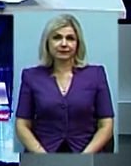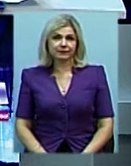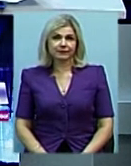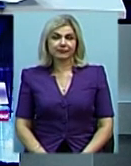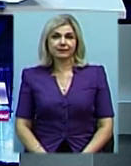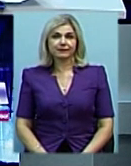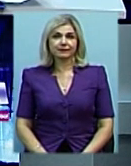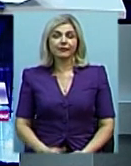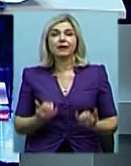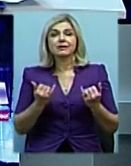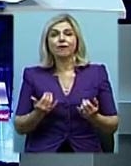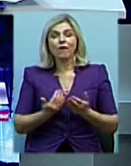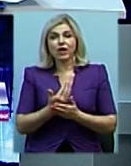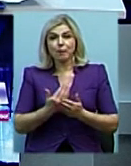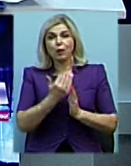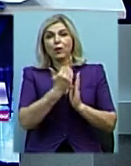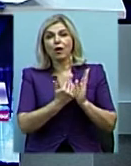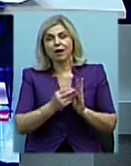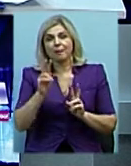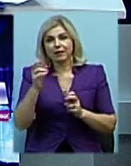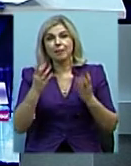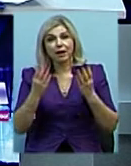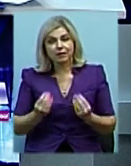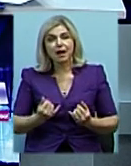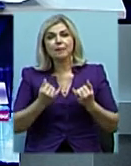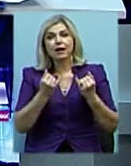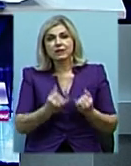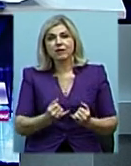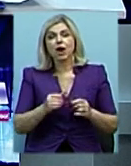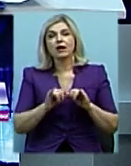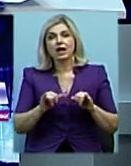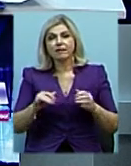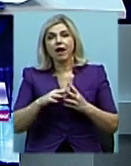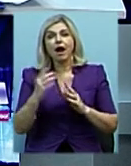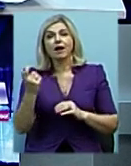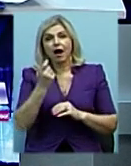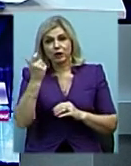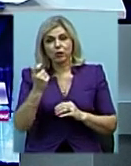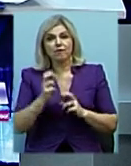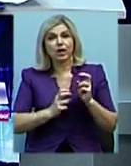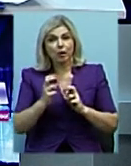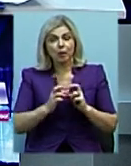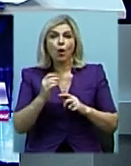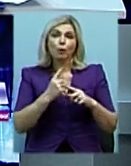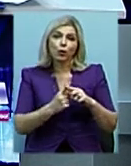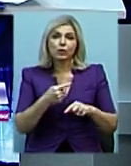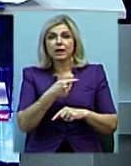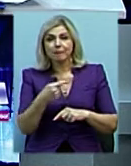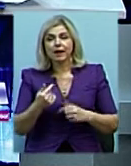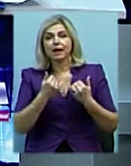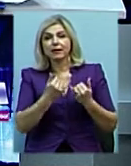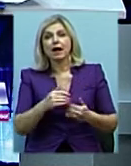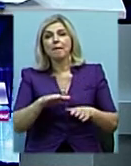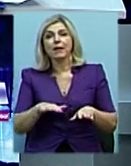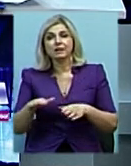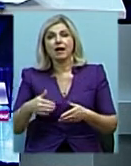І сьогоднішній випуск програми «Теми дня» присвячений розвитку аграрного виробництва. Про його плюси та мінуси для місцевих